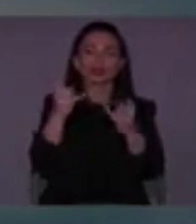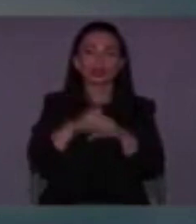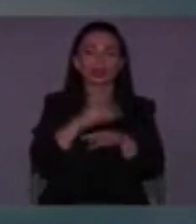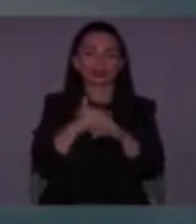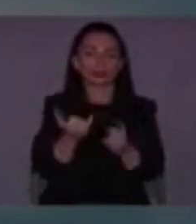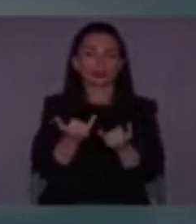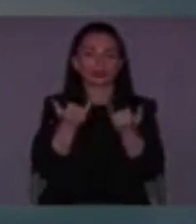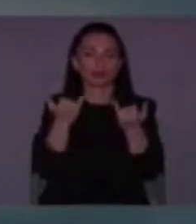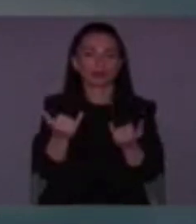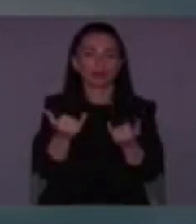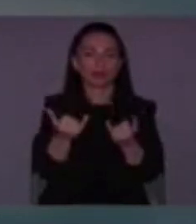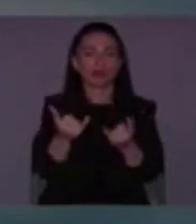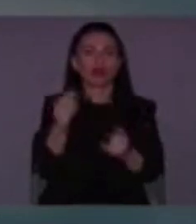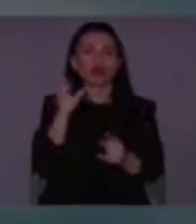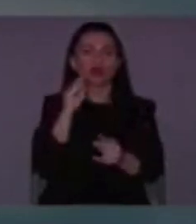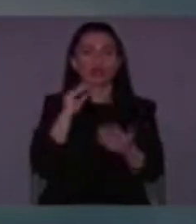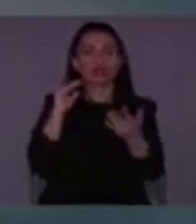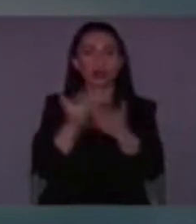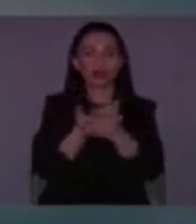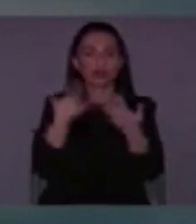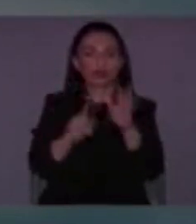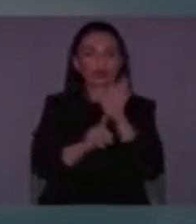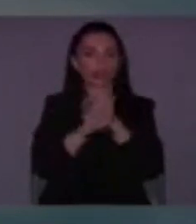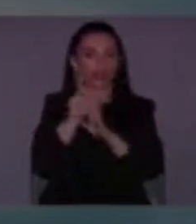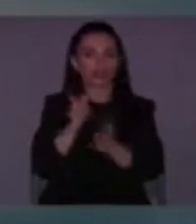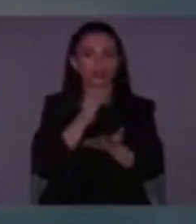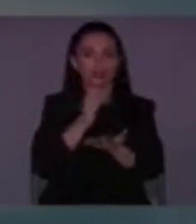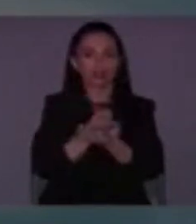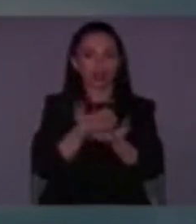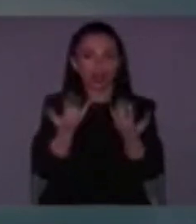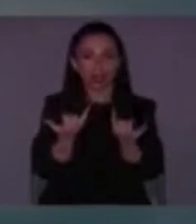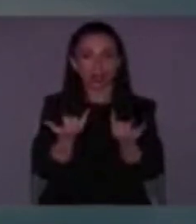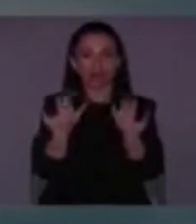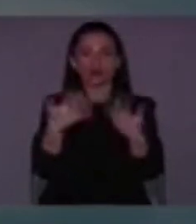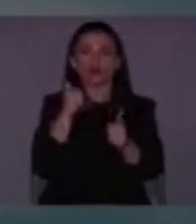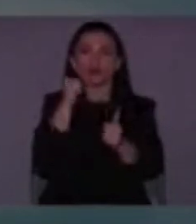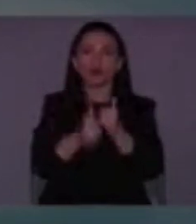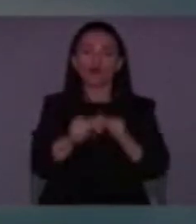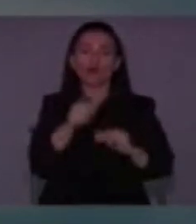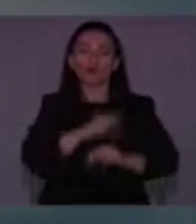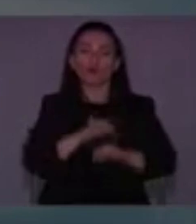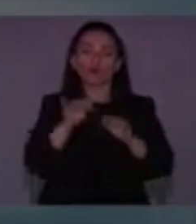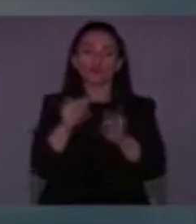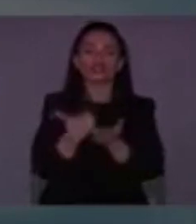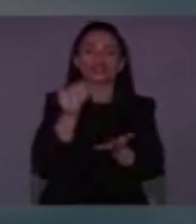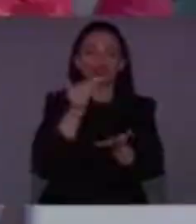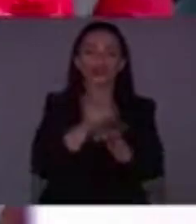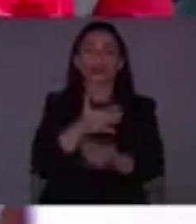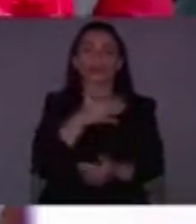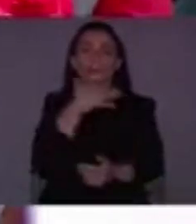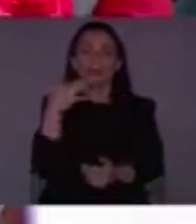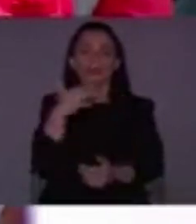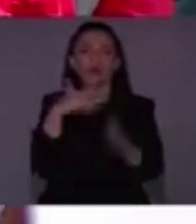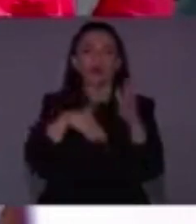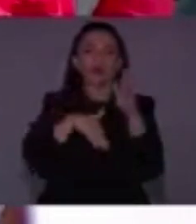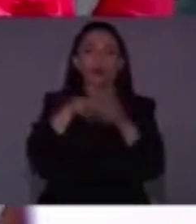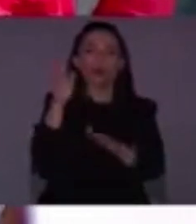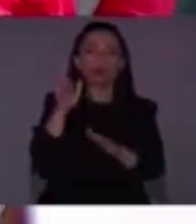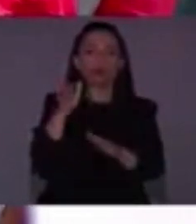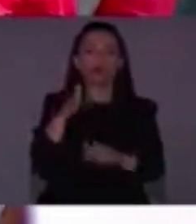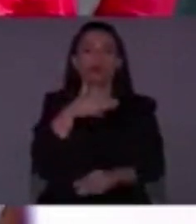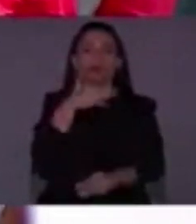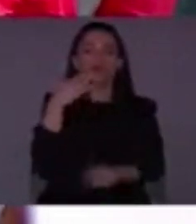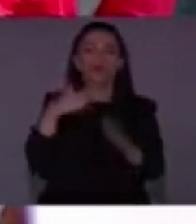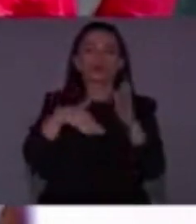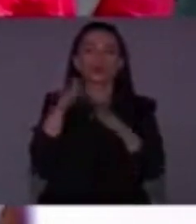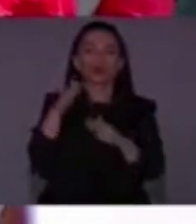კეთილდღეობისთვის. მაშინ როცა განახლება უკვე დაწყებულია, ამჯერად ჩვენი ყოველდღიური მუშაობის შედეგი ბევრად უფრო მოცულობითი,